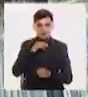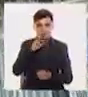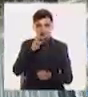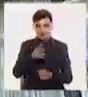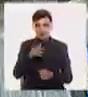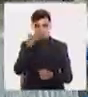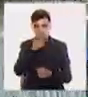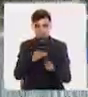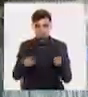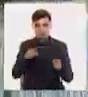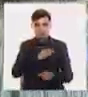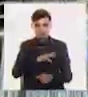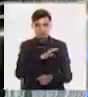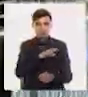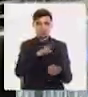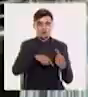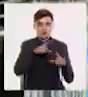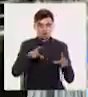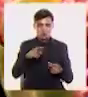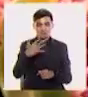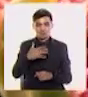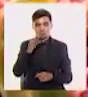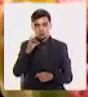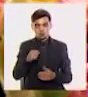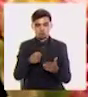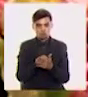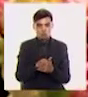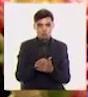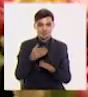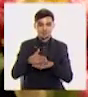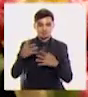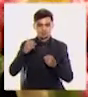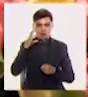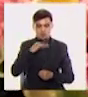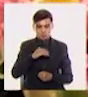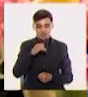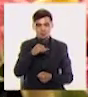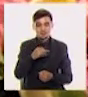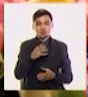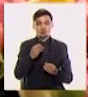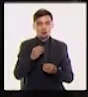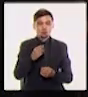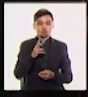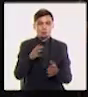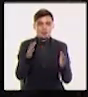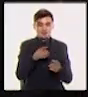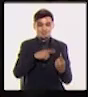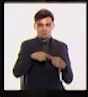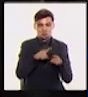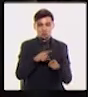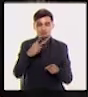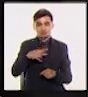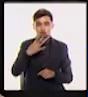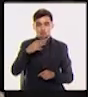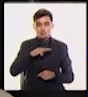аса уақыт жұмыс істеп жүрген бизнесмендерге 50%-ға дейін мемлекеттік кепілдік қол жетімді. Сонымен бірге шағын кәсіпкерлерге 24 миллион